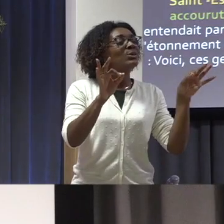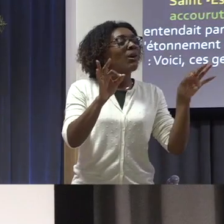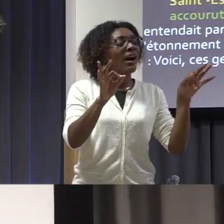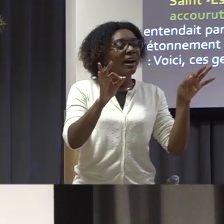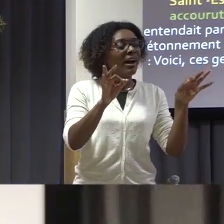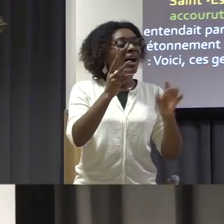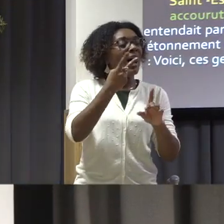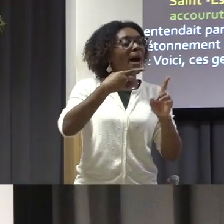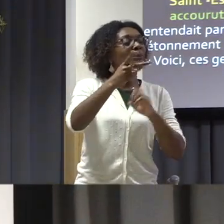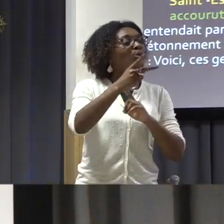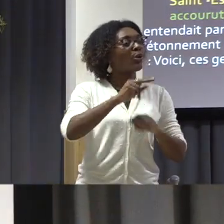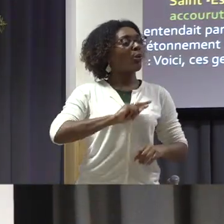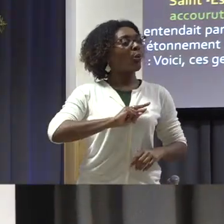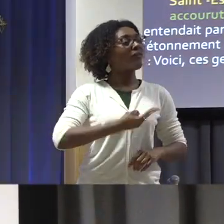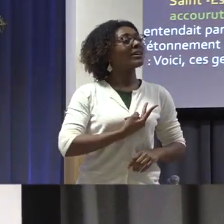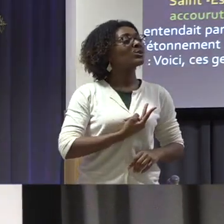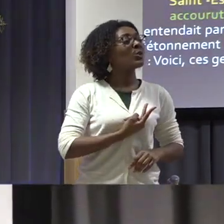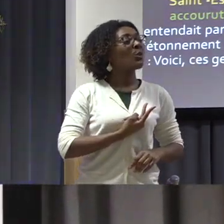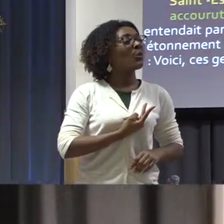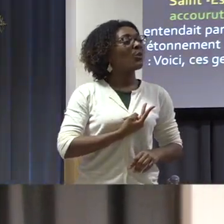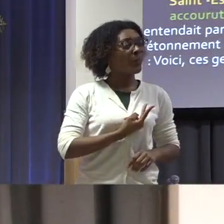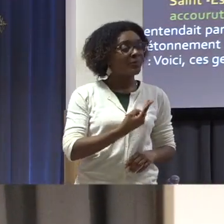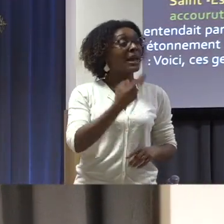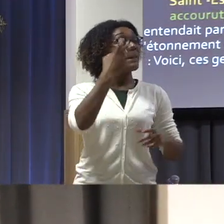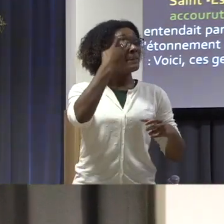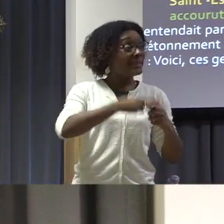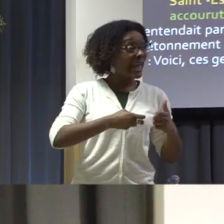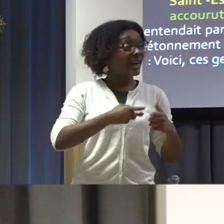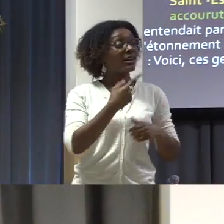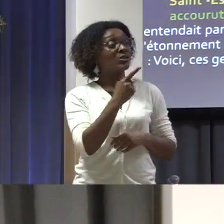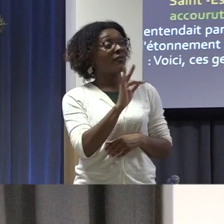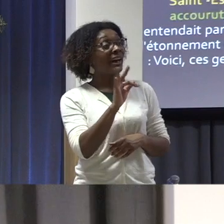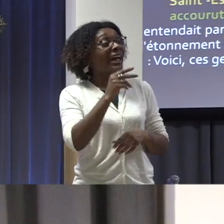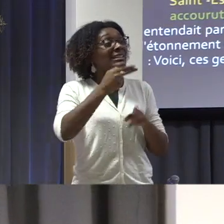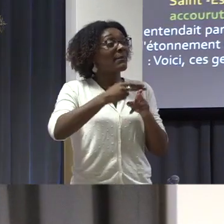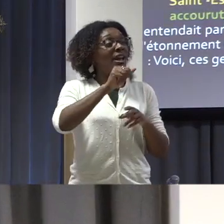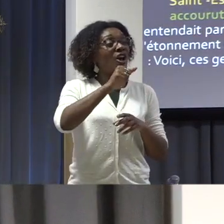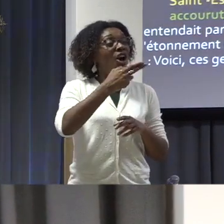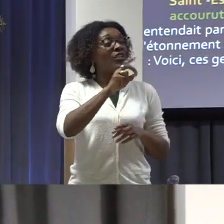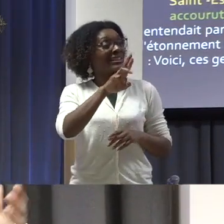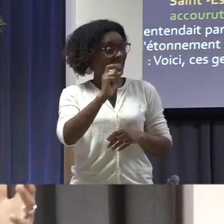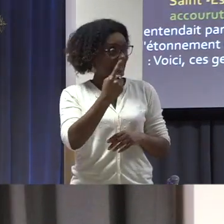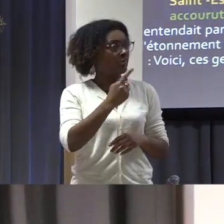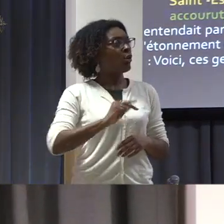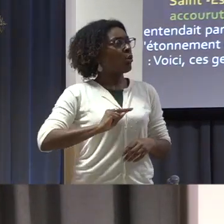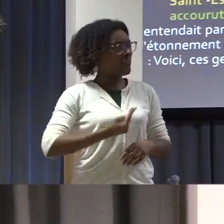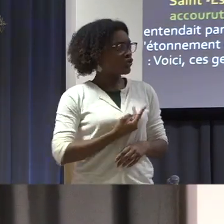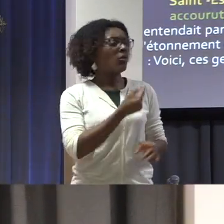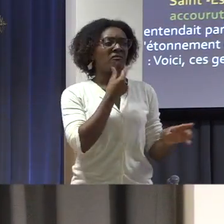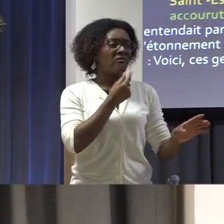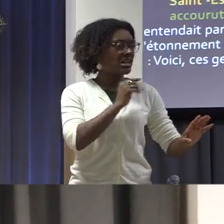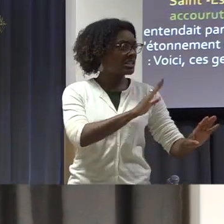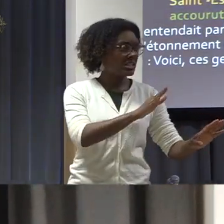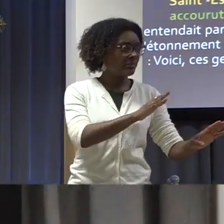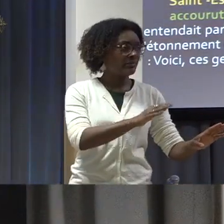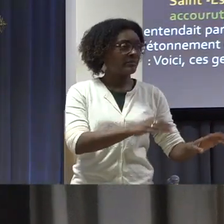apôtres pierre et et son frère s'est convertie andré se convertissent facilement ça s'est bien passé il y